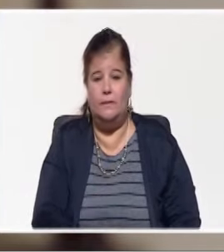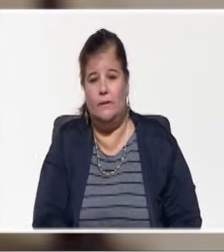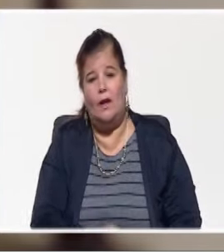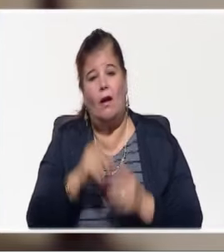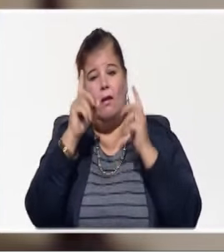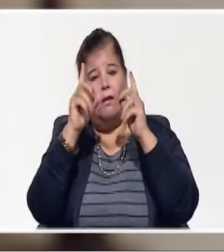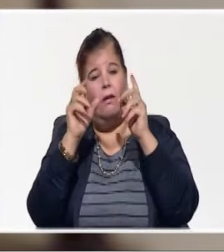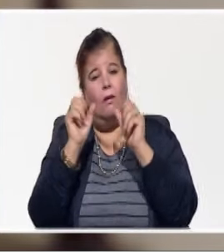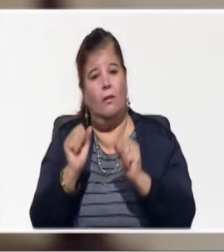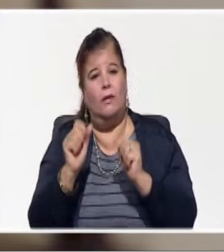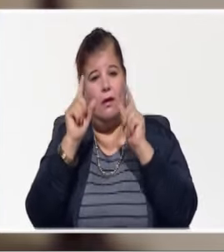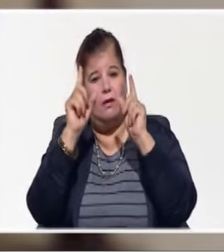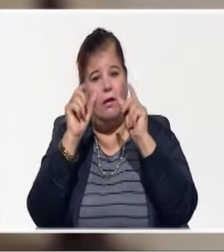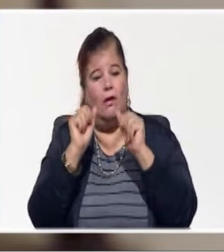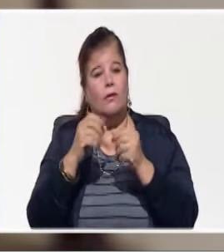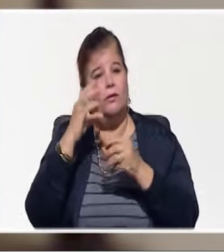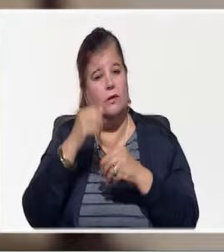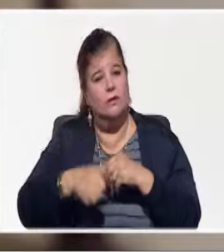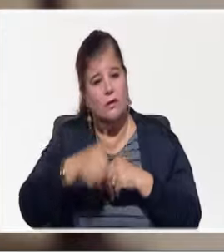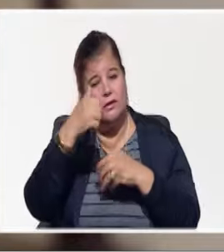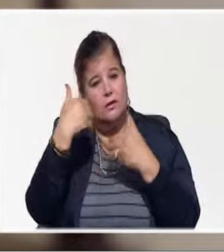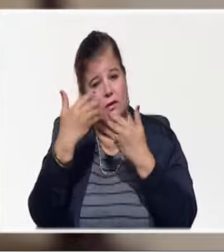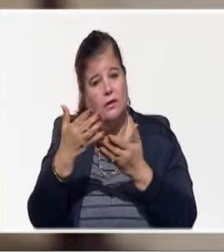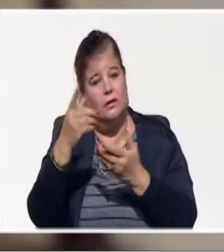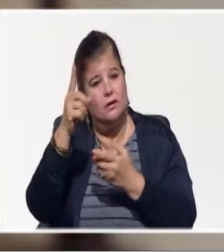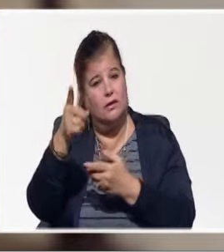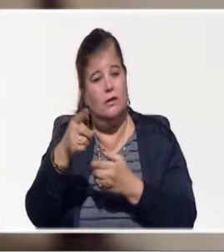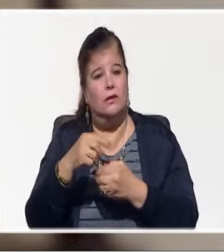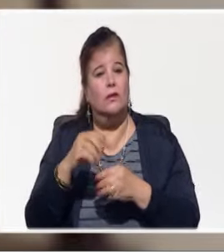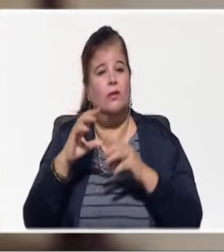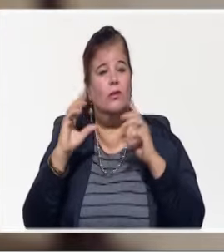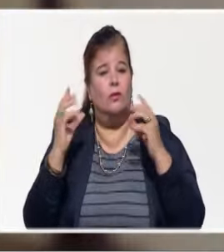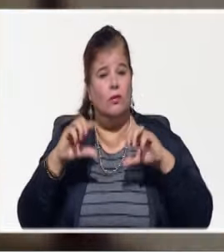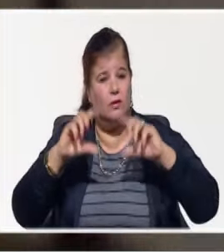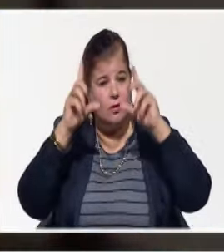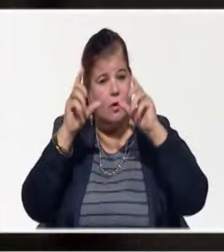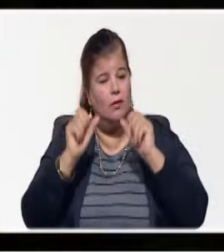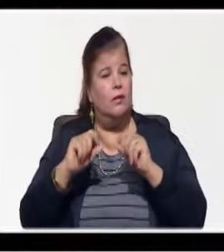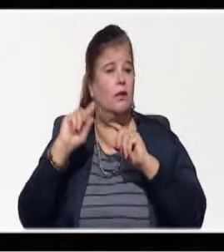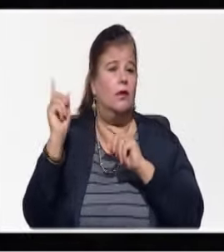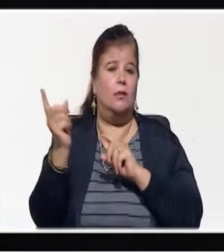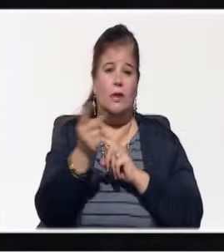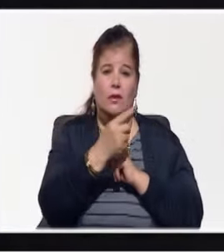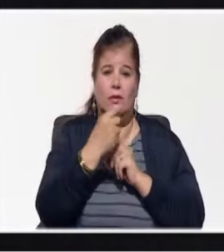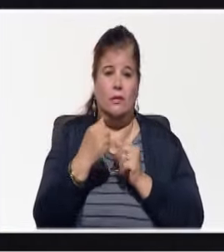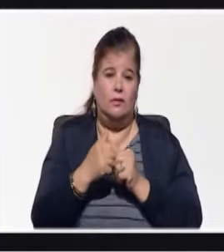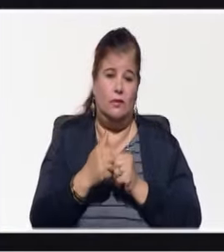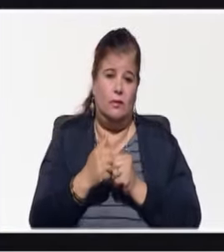الله يرحمك ويحسن إليك، الله يرحمك. الله يرحمك ويرحمنا جميعا.